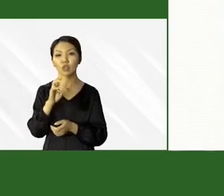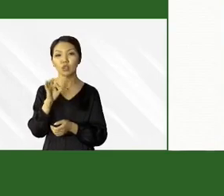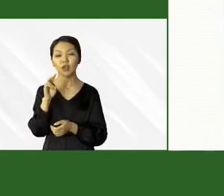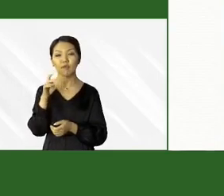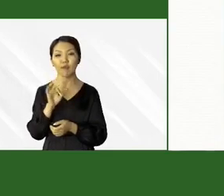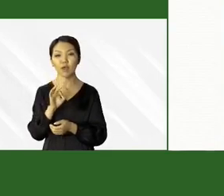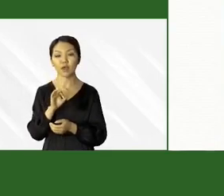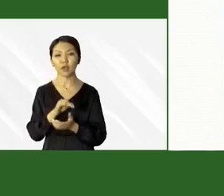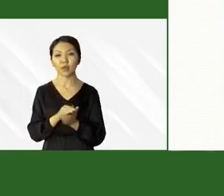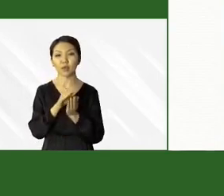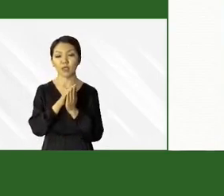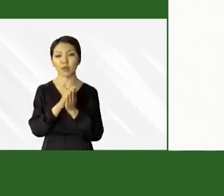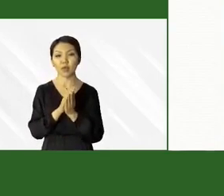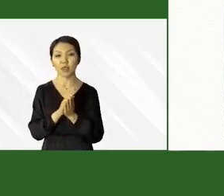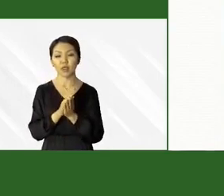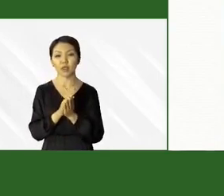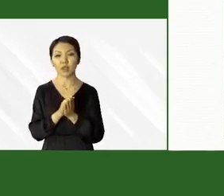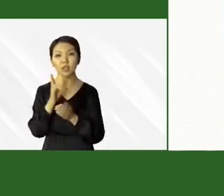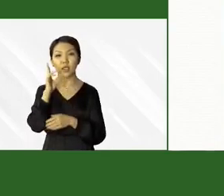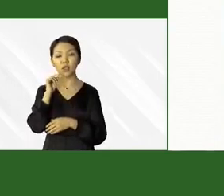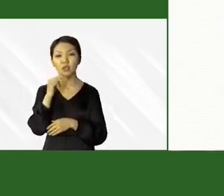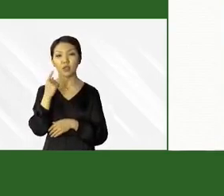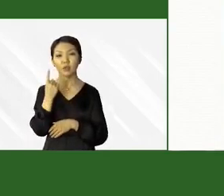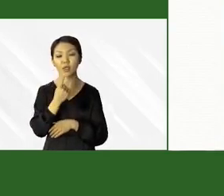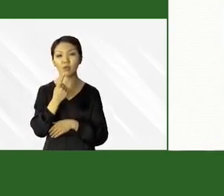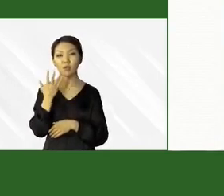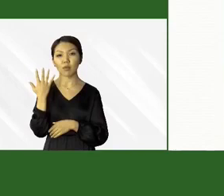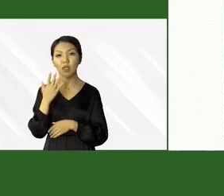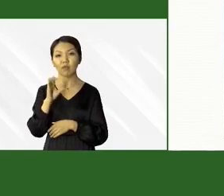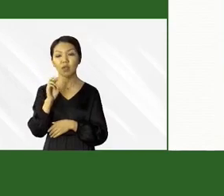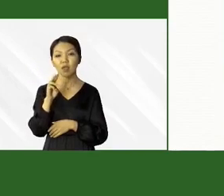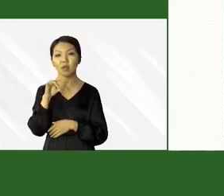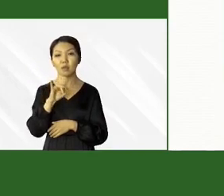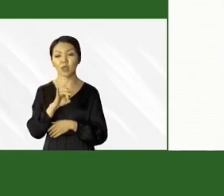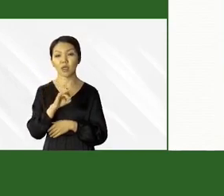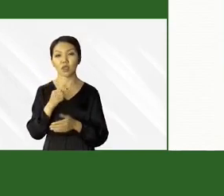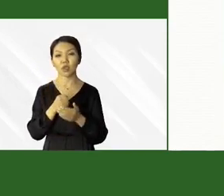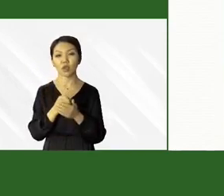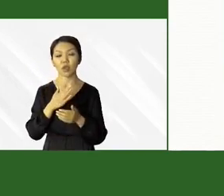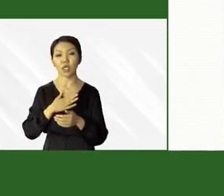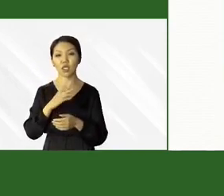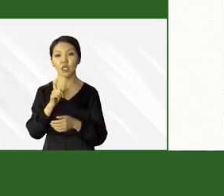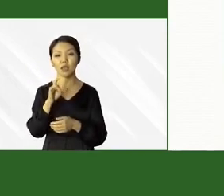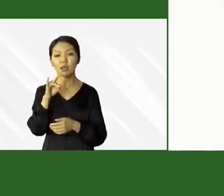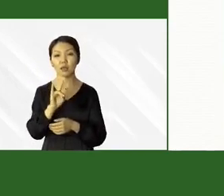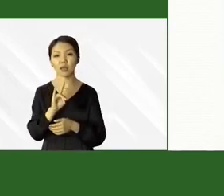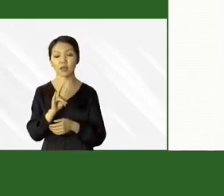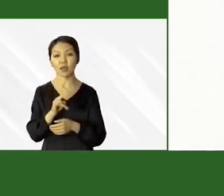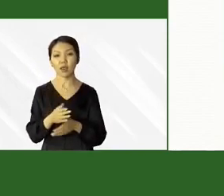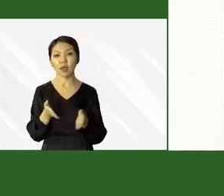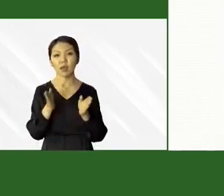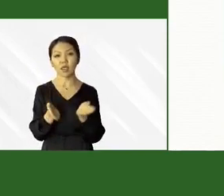датируется 1-5 веками до нашей эры. Могильник оставлен местными